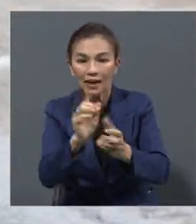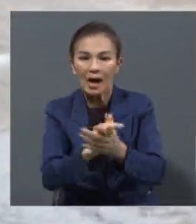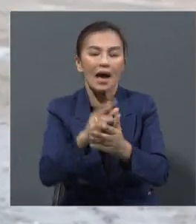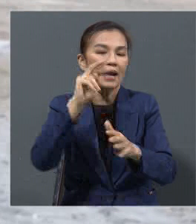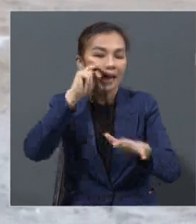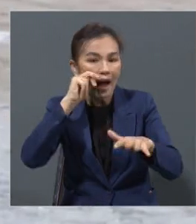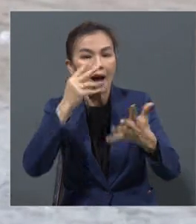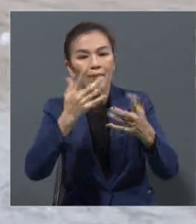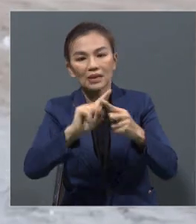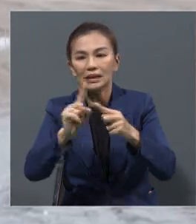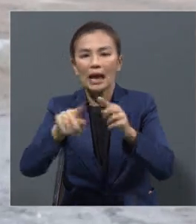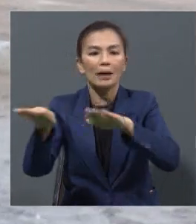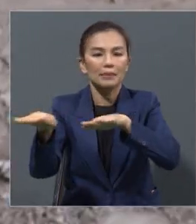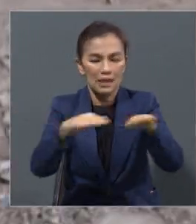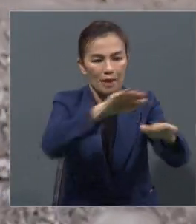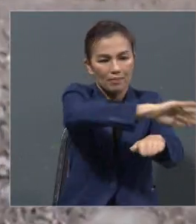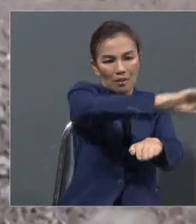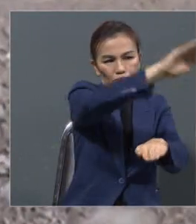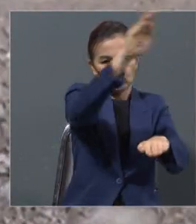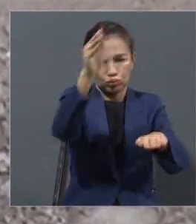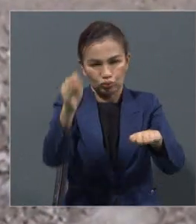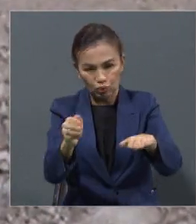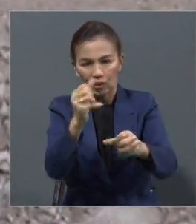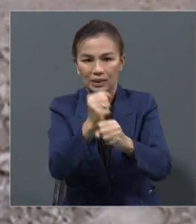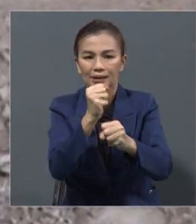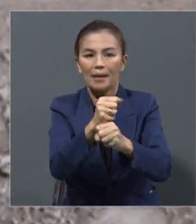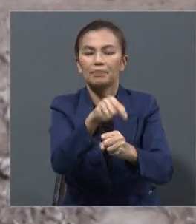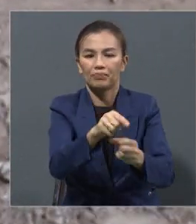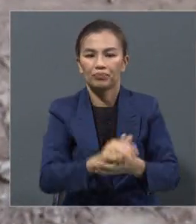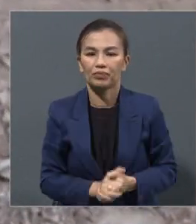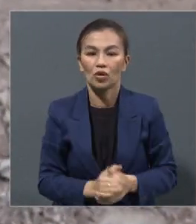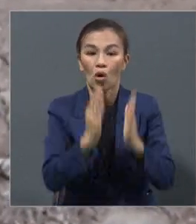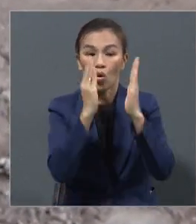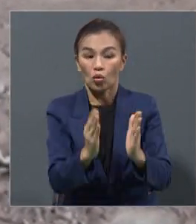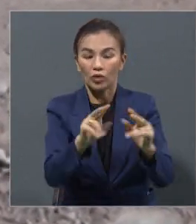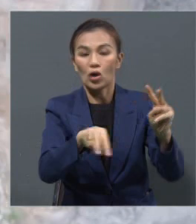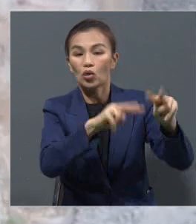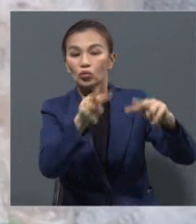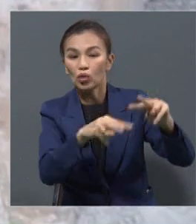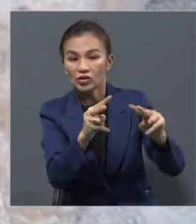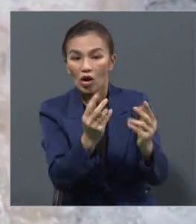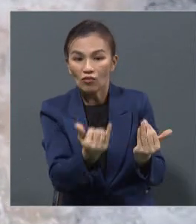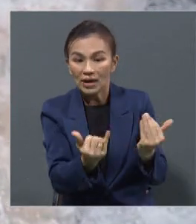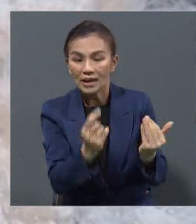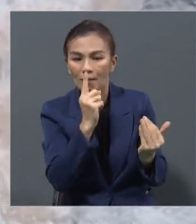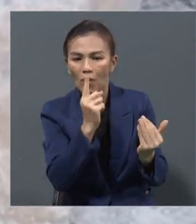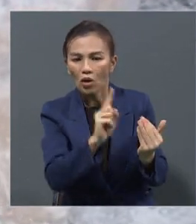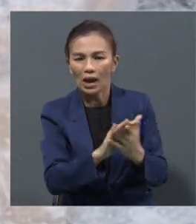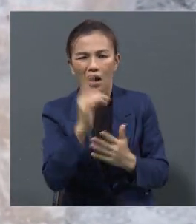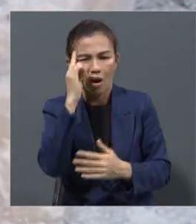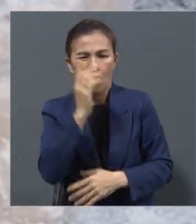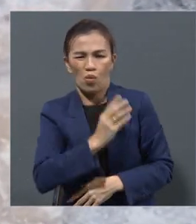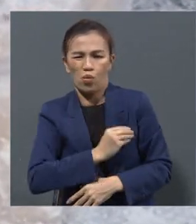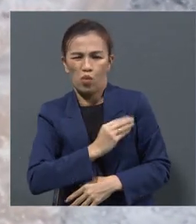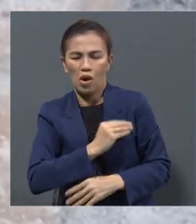มีวัสดุมาปิดคลุมอีกทีนึงด้วยทีนี้ตัวแทนชาวบ้านที่เขาร่วมตรวจสอบวันเนี้ฮะเขาบอกว่าบางส่วนเนี่ยก็ยังกังวล